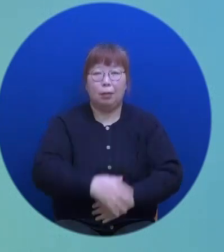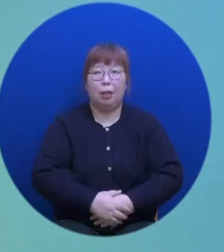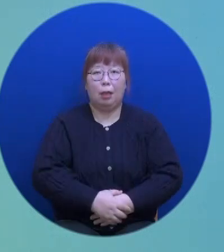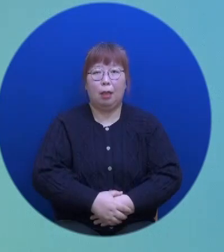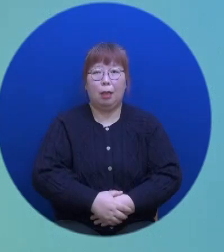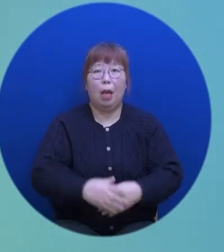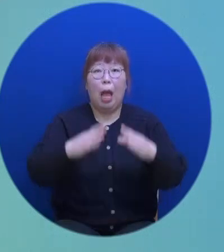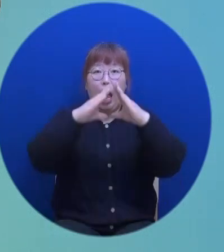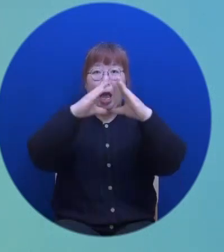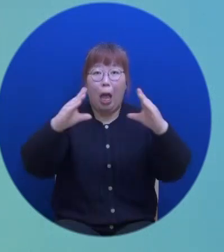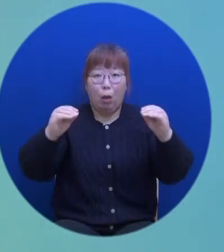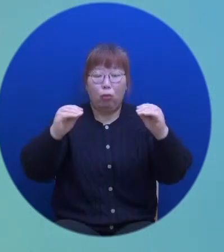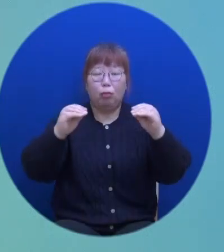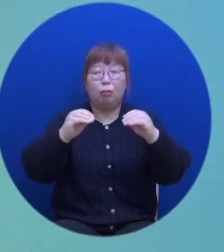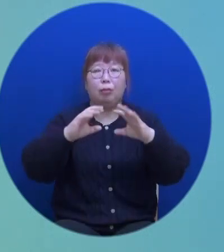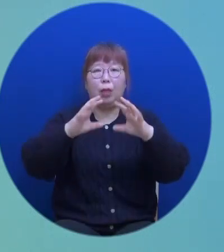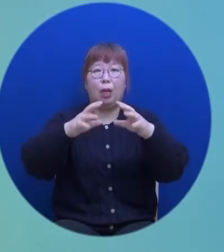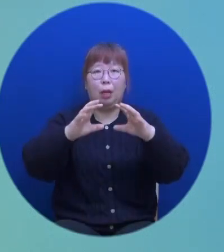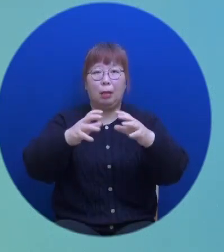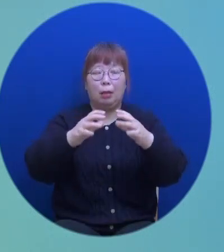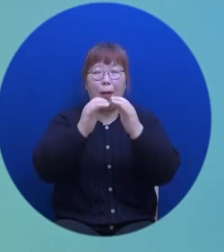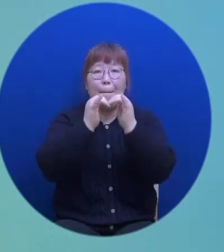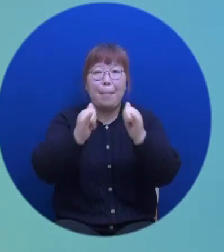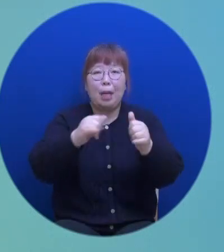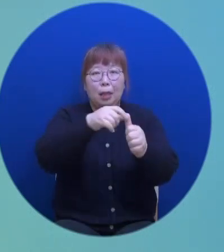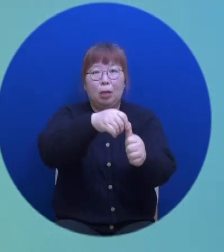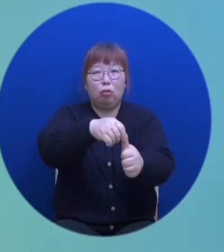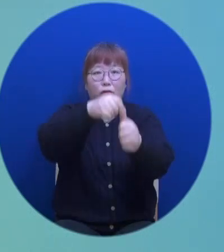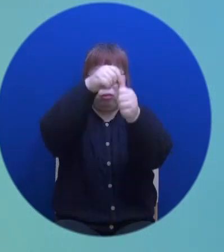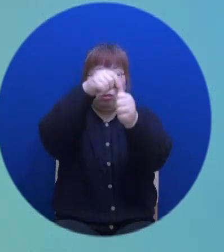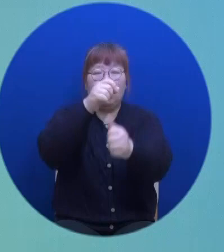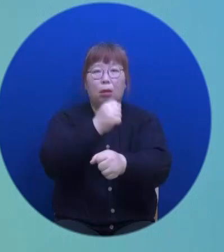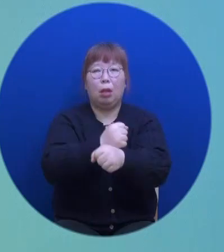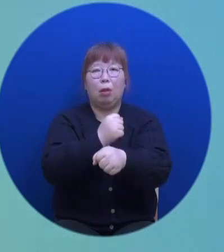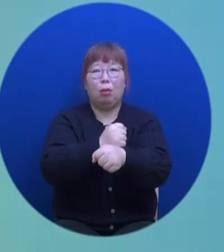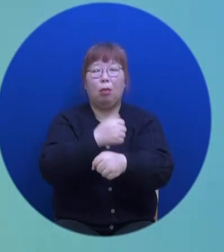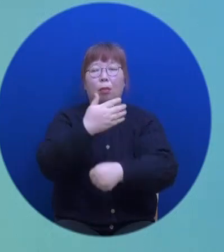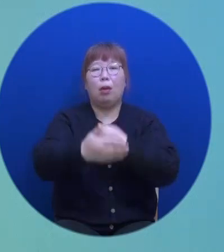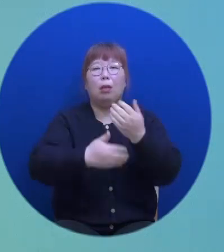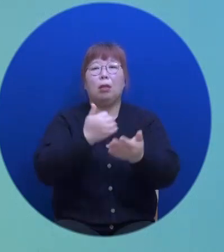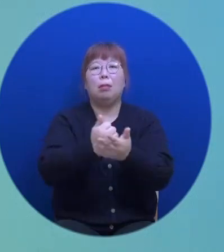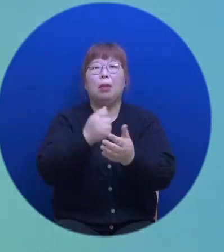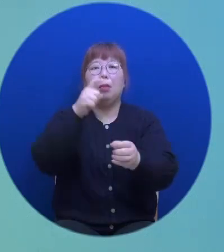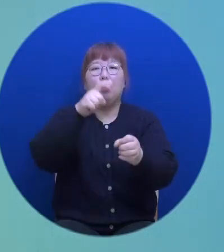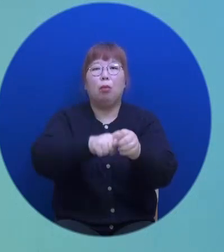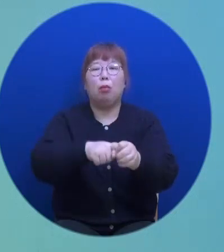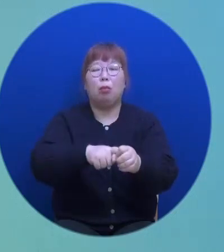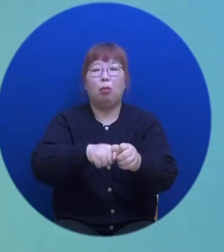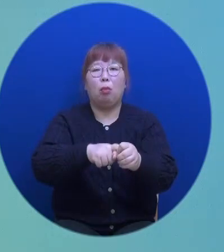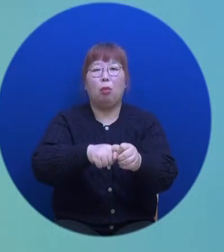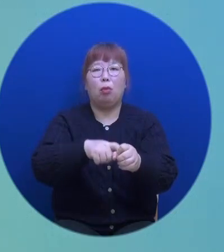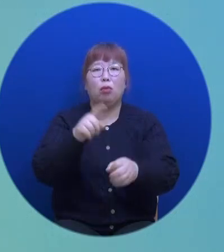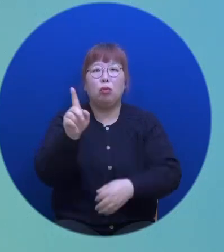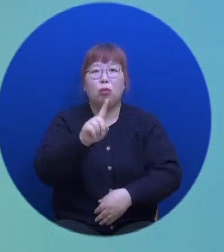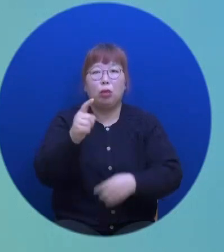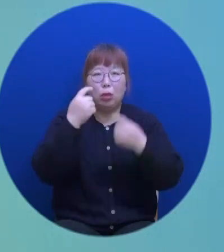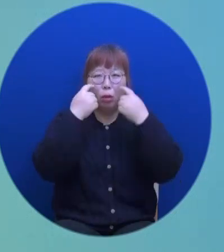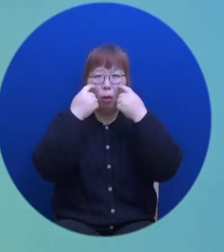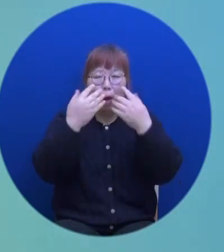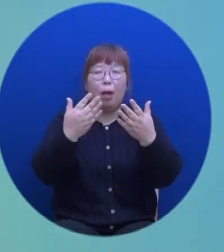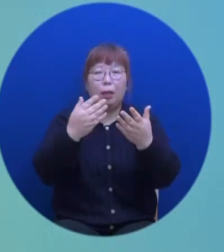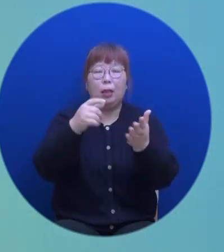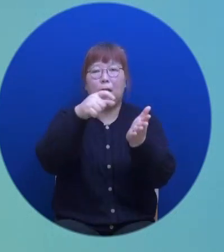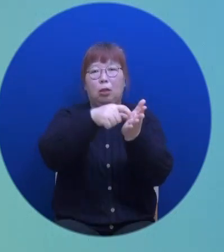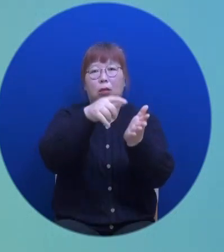애굽에서 백성들을 구원해 내신 하나님의 목적이 무엇인지 정확하게 말씀해 주고